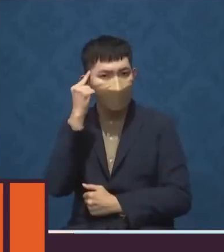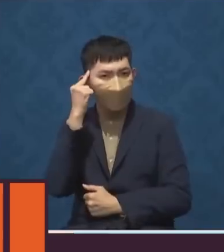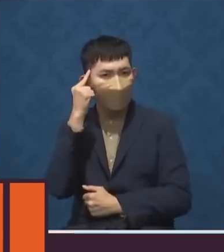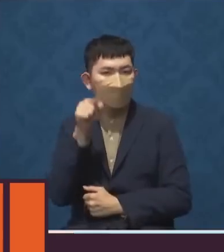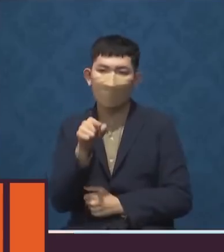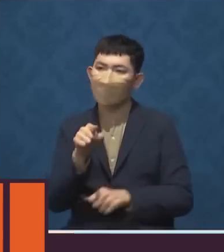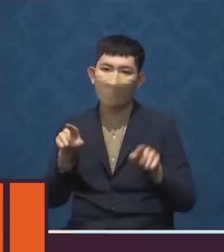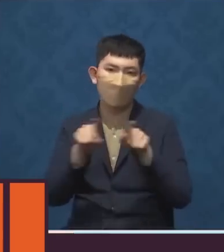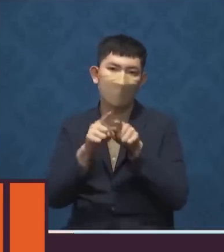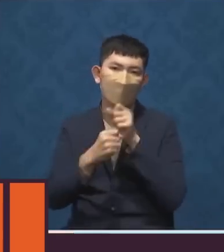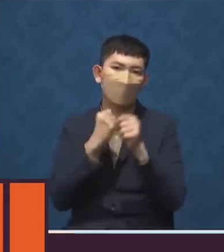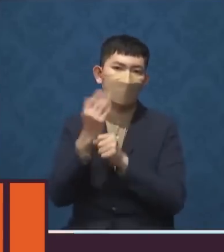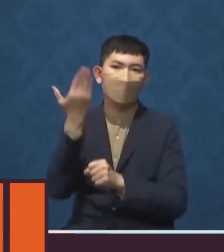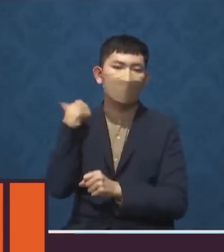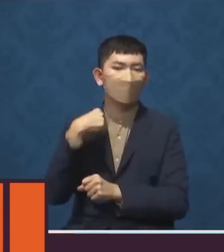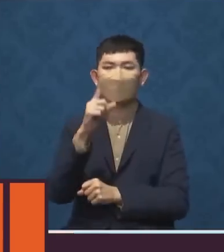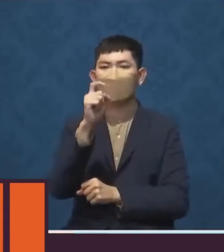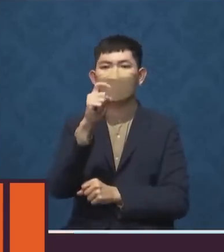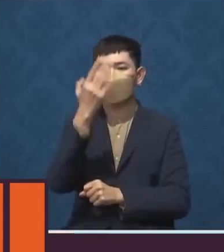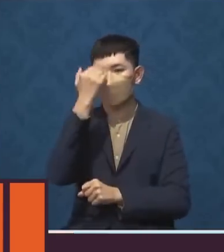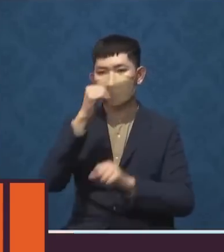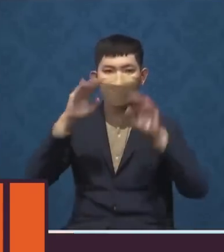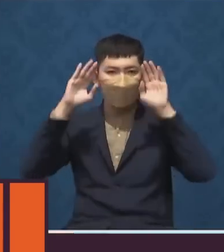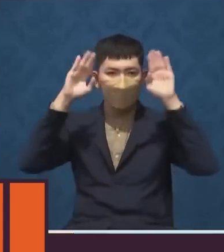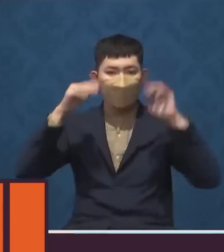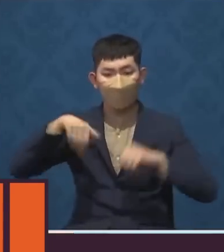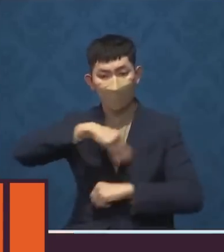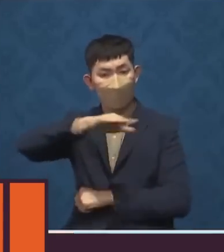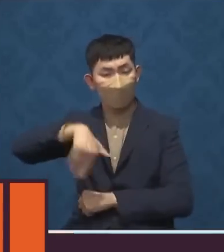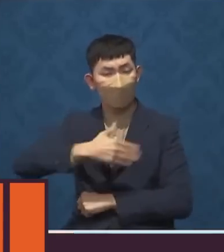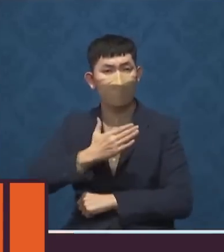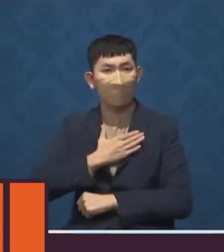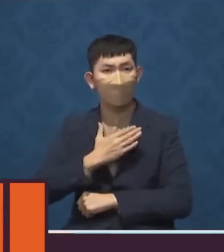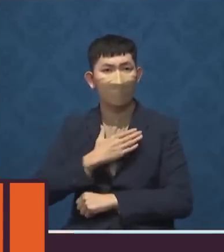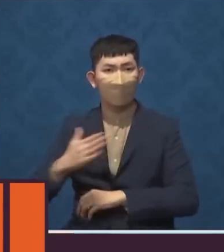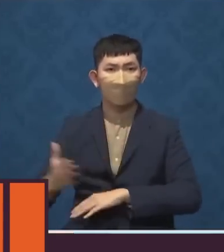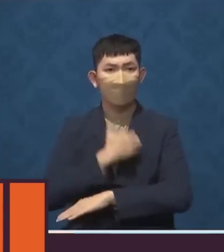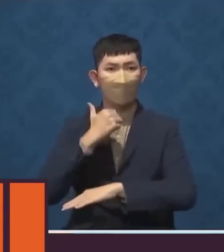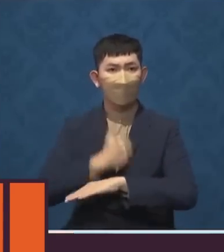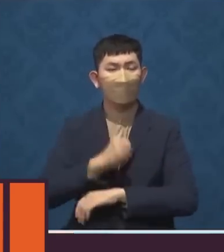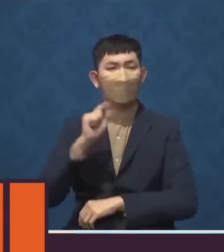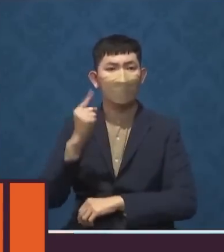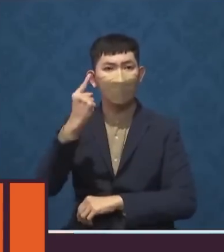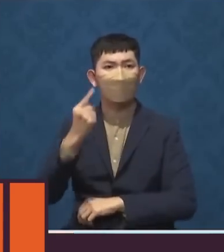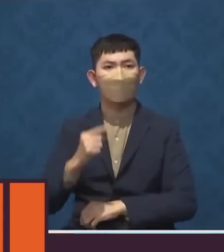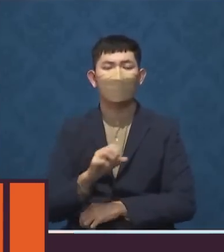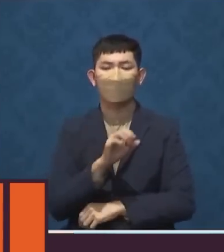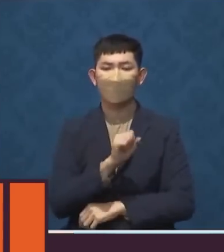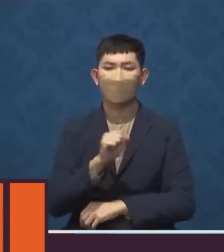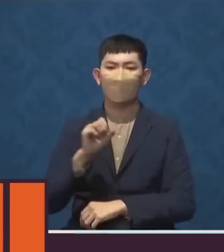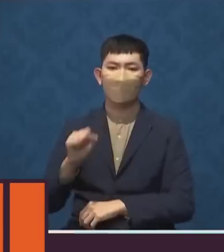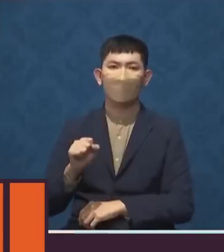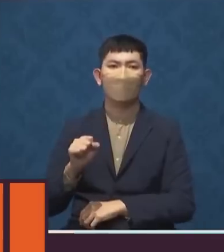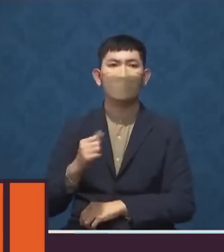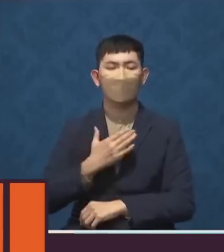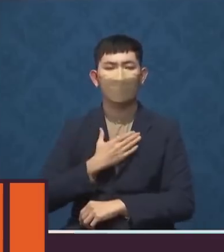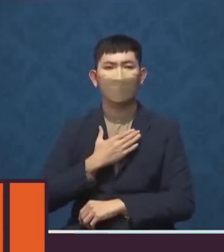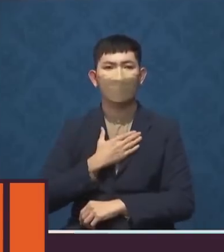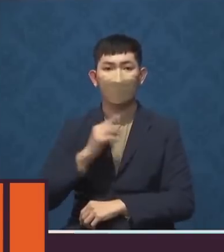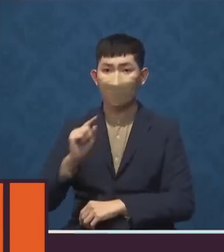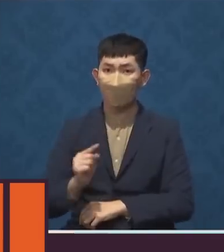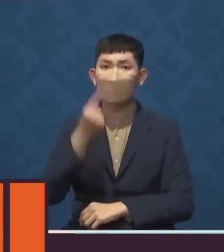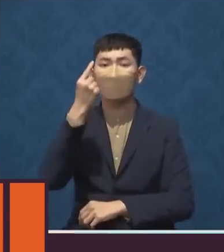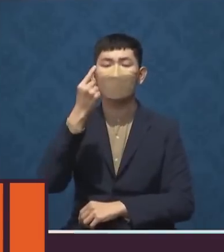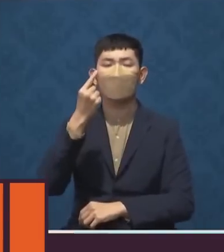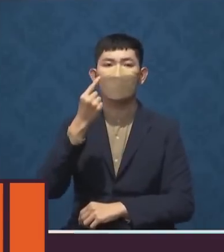นั้นไม่ได้อีเป็ประสบการณ เปบทเรียนโดยเฉาะกัพวกผมทเป็นภักการเมืองใหม่ ที่เป็สมาชิษภาผู้แทนราษดรครั้งแ